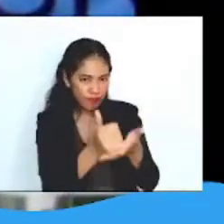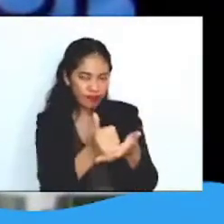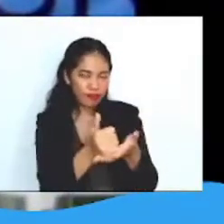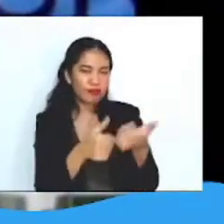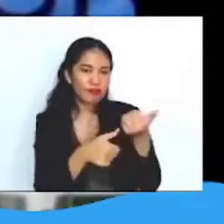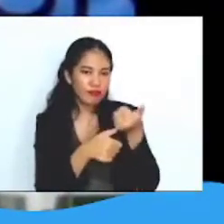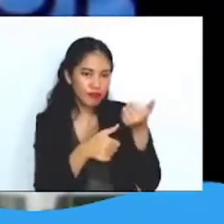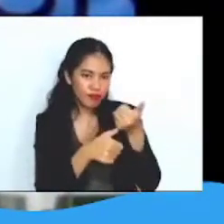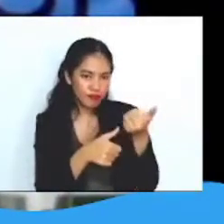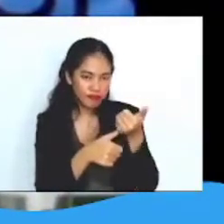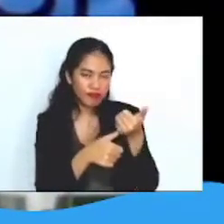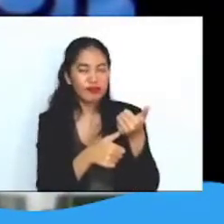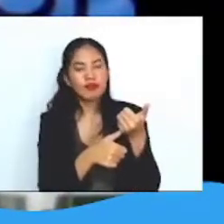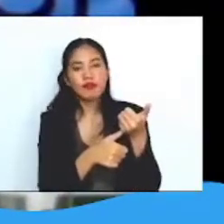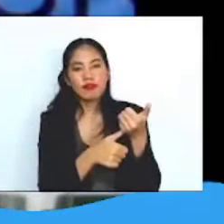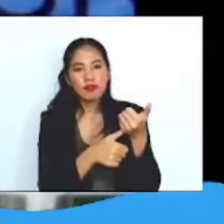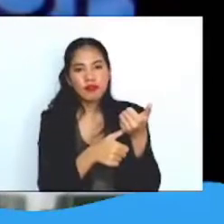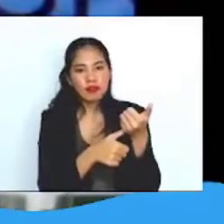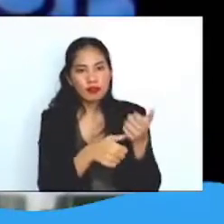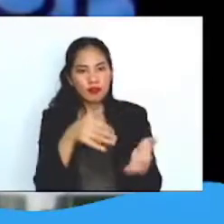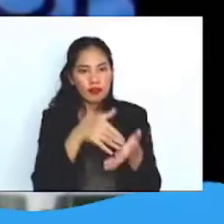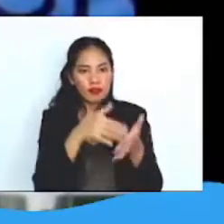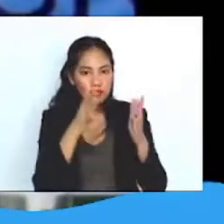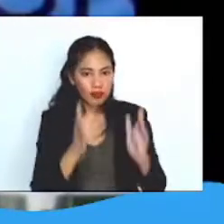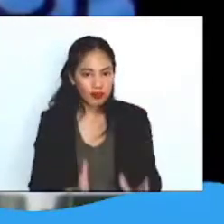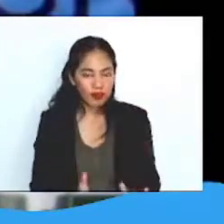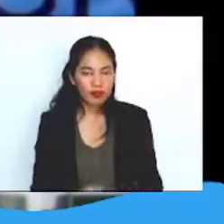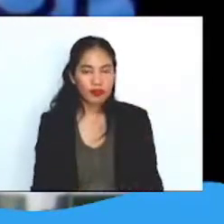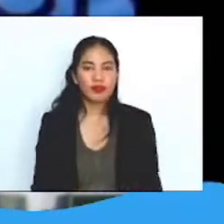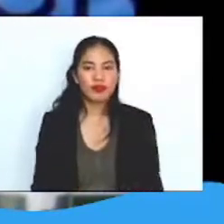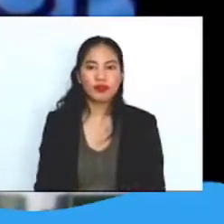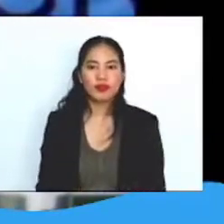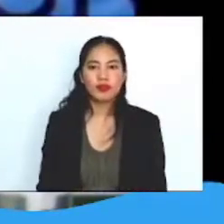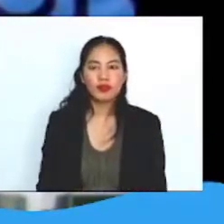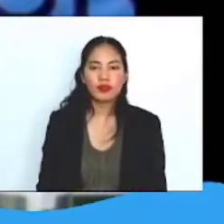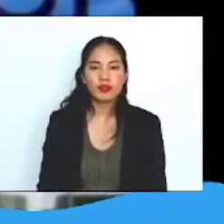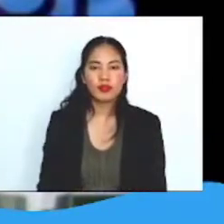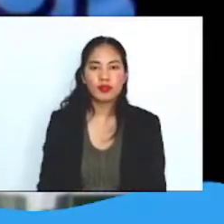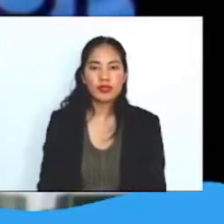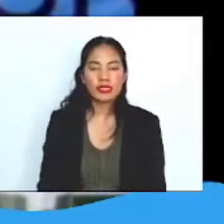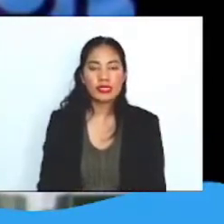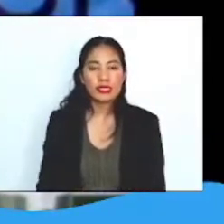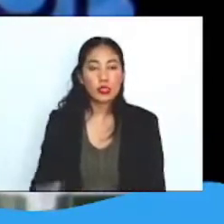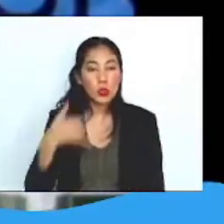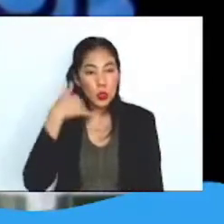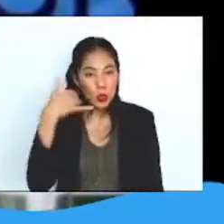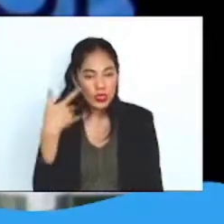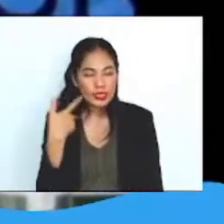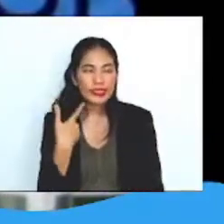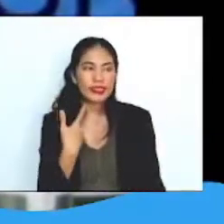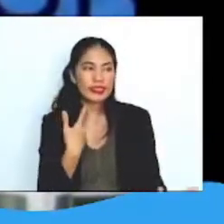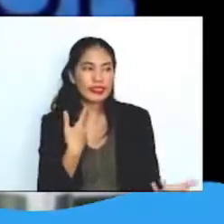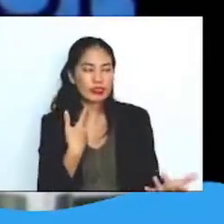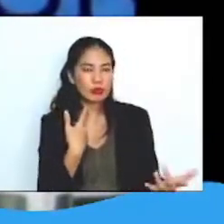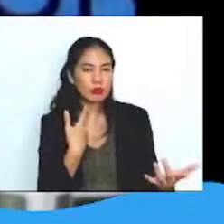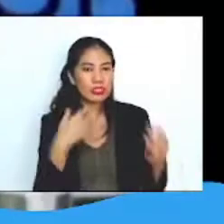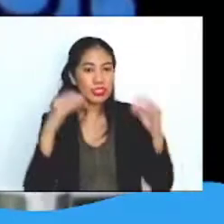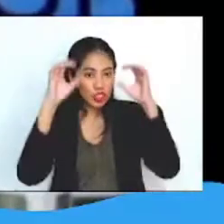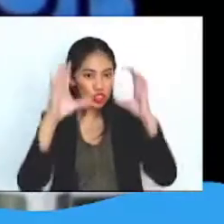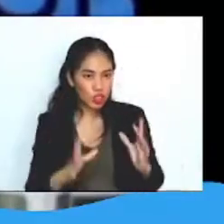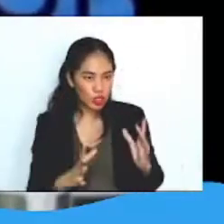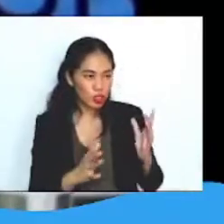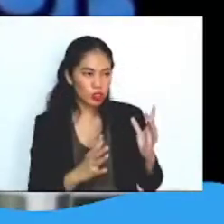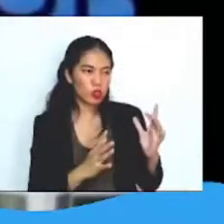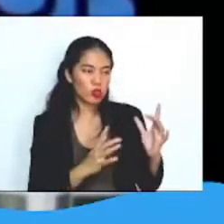learning ng bata. Mula po sa pagtawag, one-on-one, at yung panghuli talaga, they really visit our